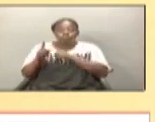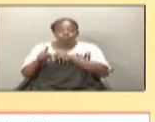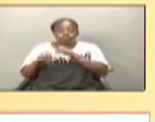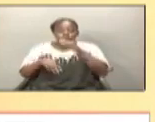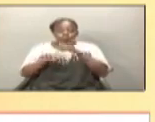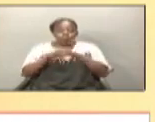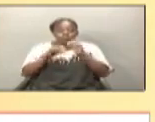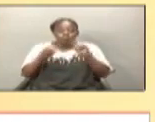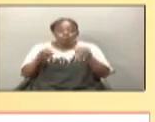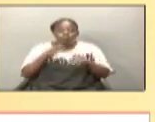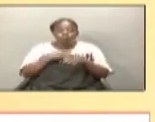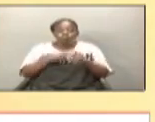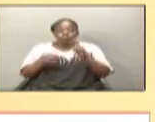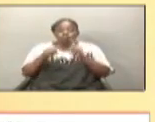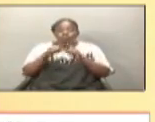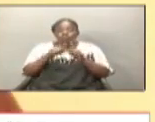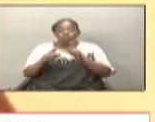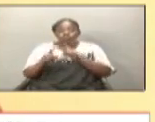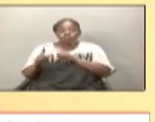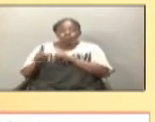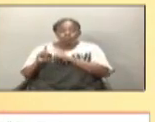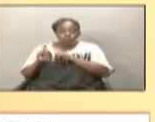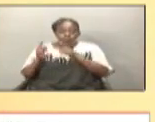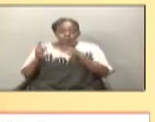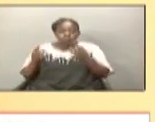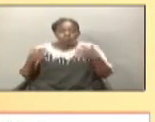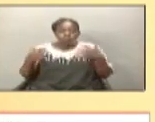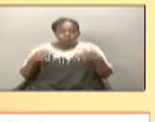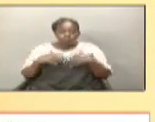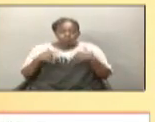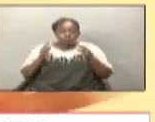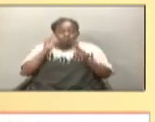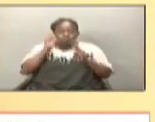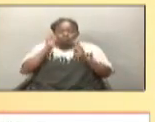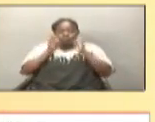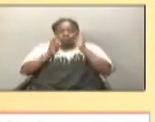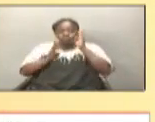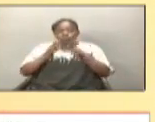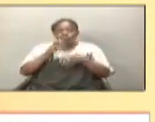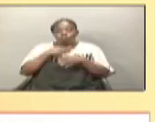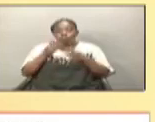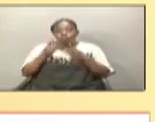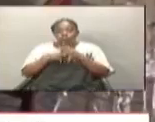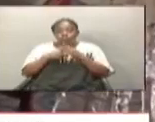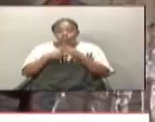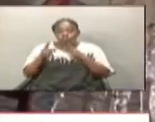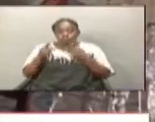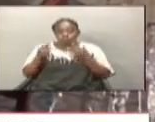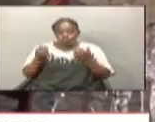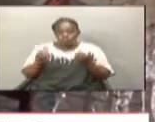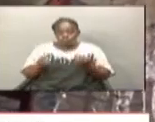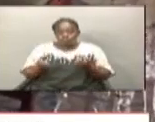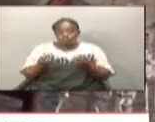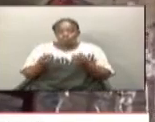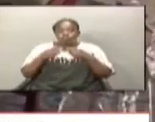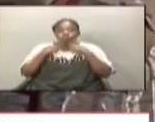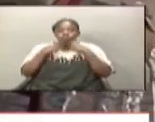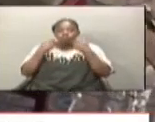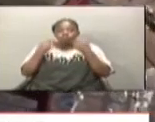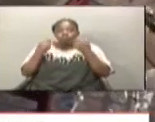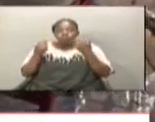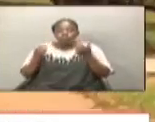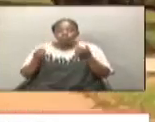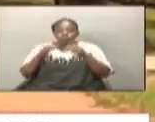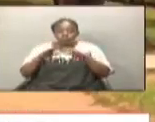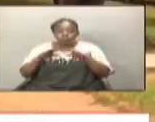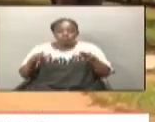tebumala twetaaga okutwongeramuko obukuumi tuli mu kutya tweraliikiridde twagala na kudduka yeeno. Ababuulizi ebuko bawasangibwa ettaka lino